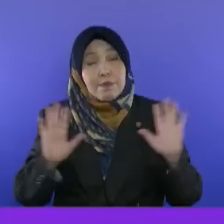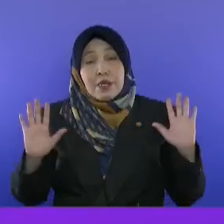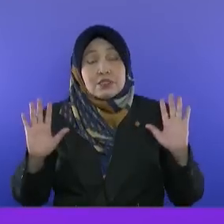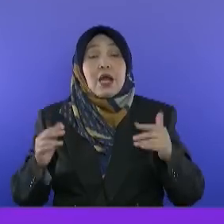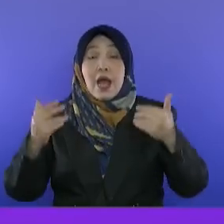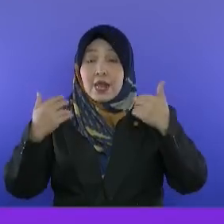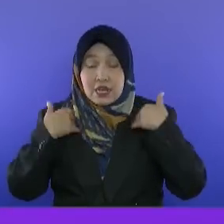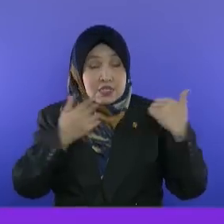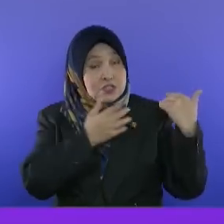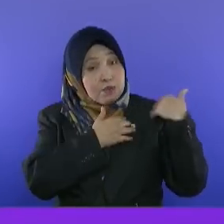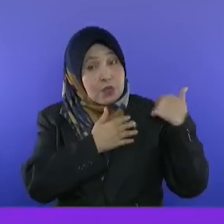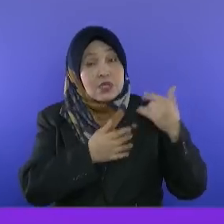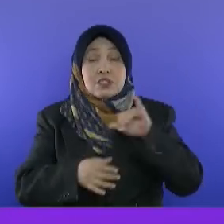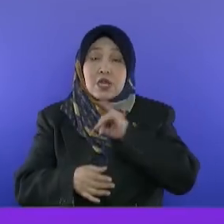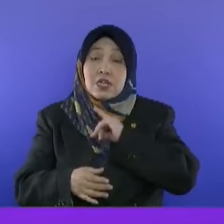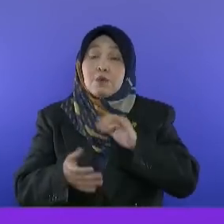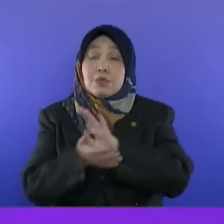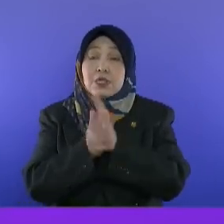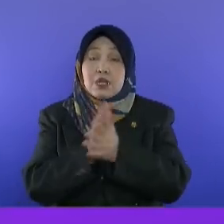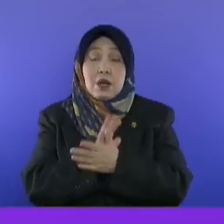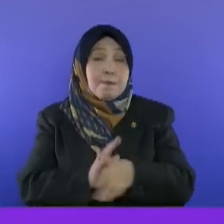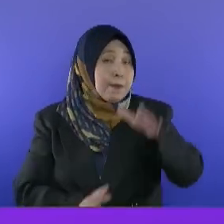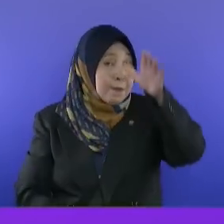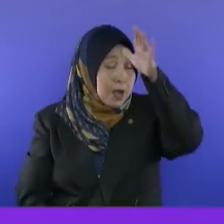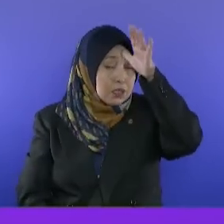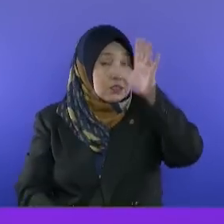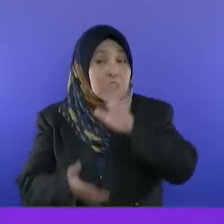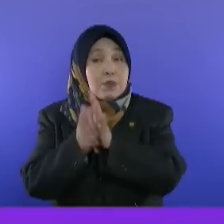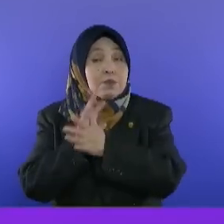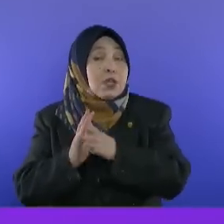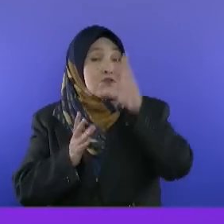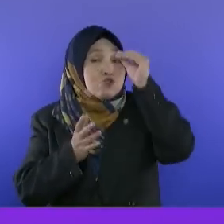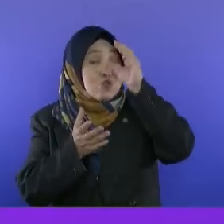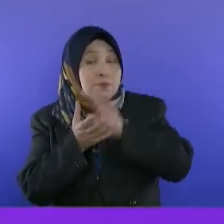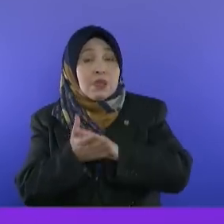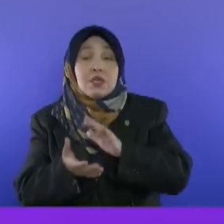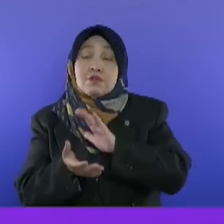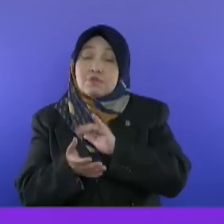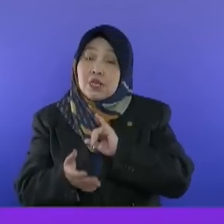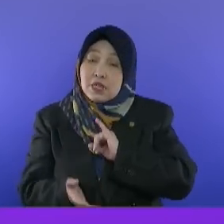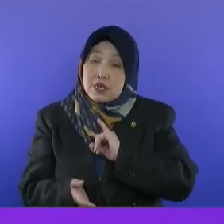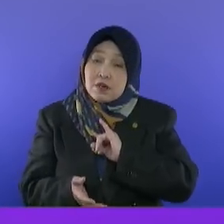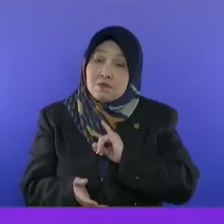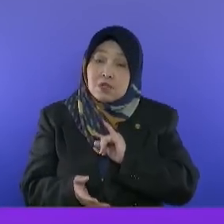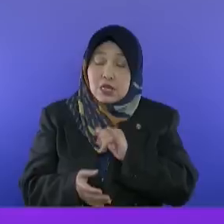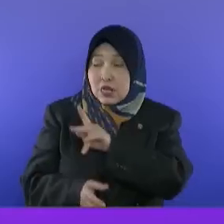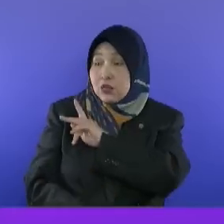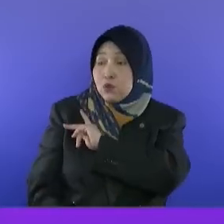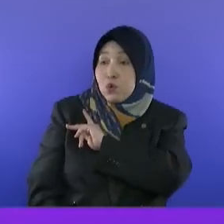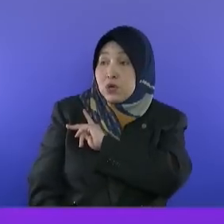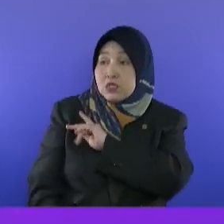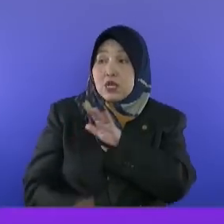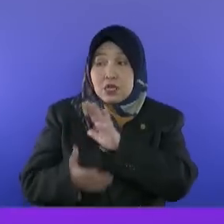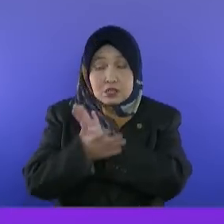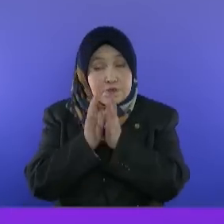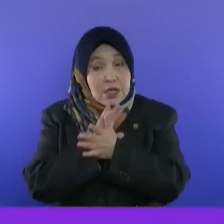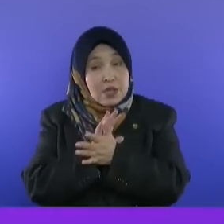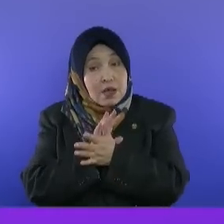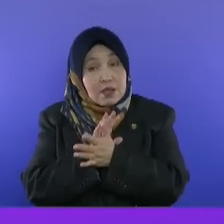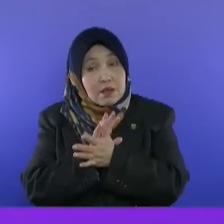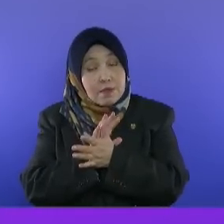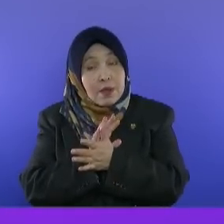ada jawaban saya itu saya sebagai bapak saya sebagai suami saya sebagai ketua contohnya saya sebagai